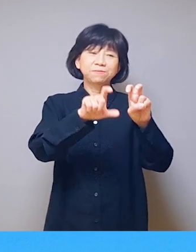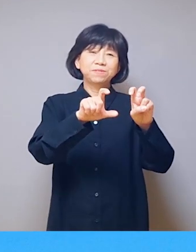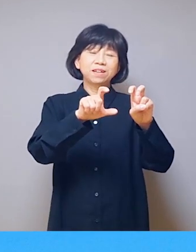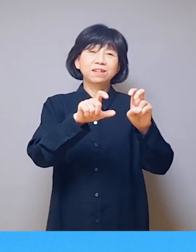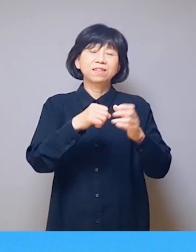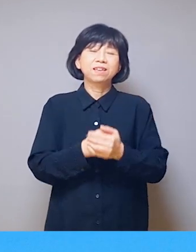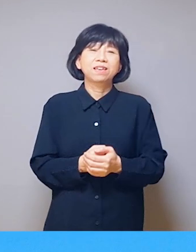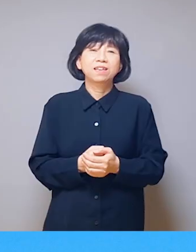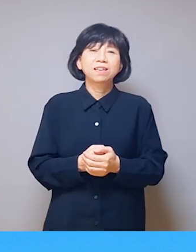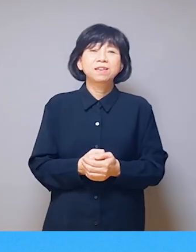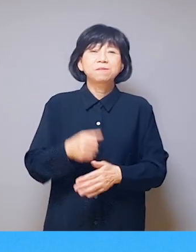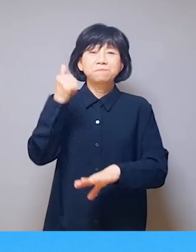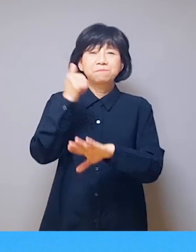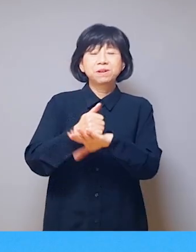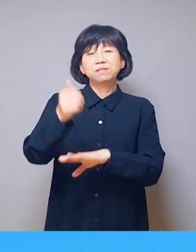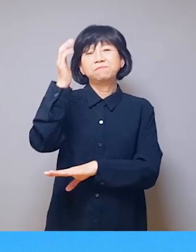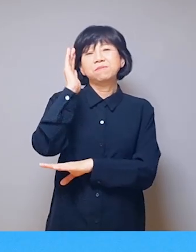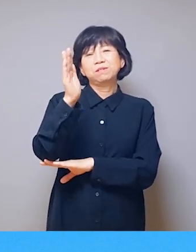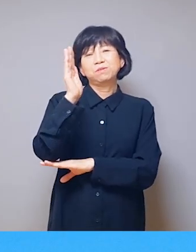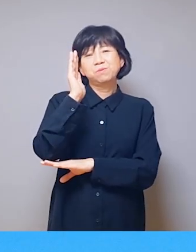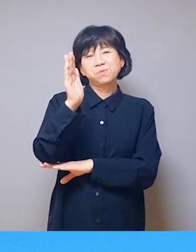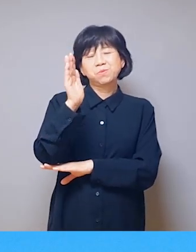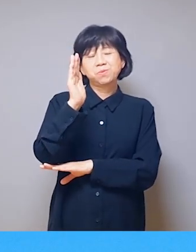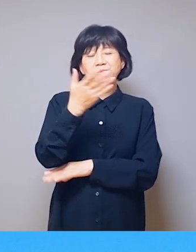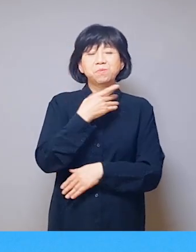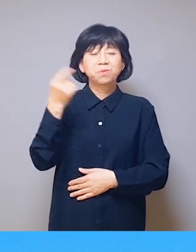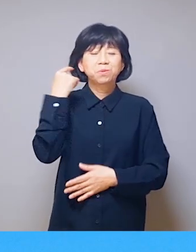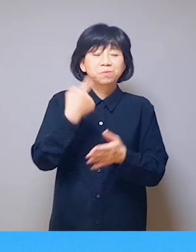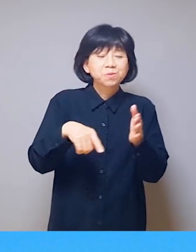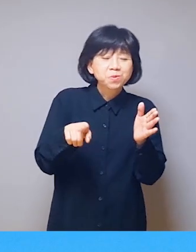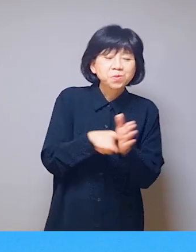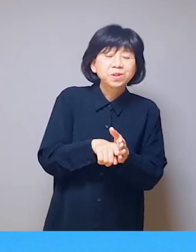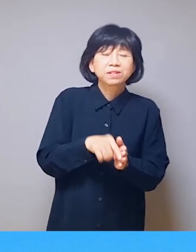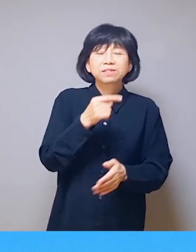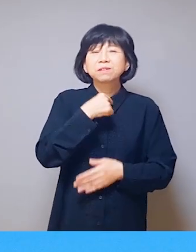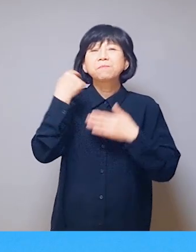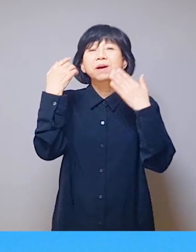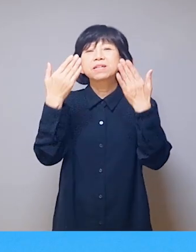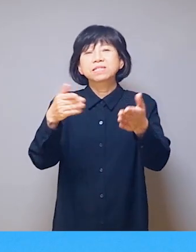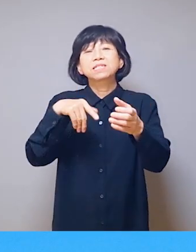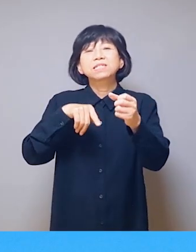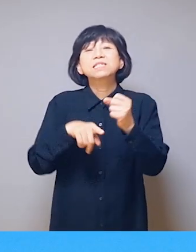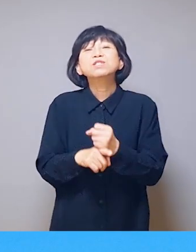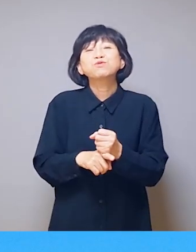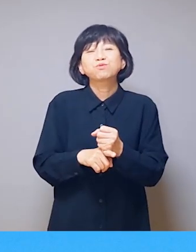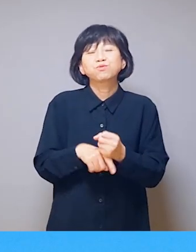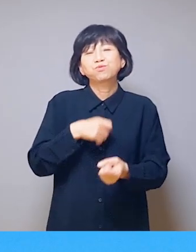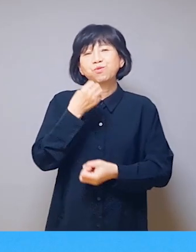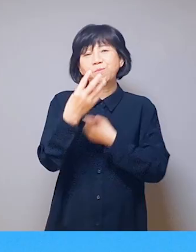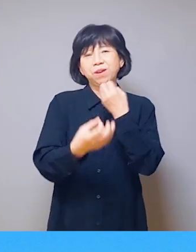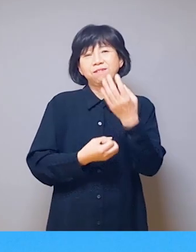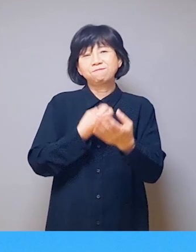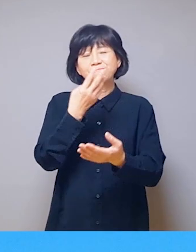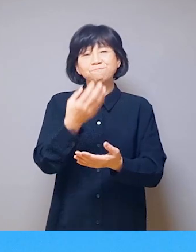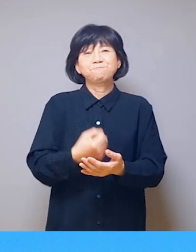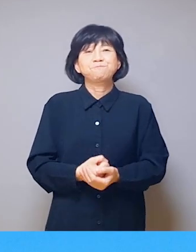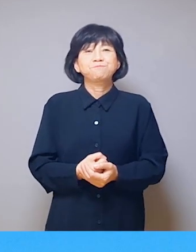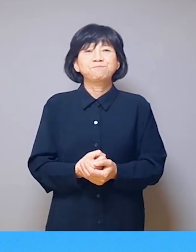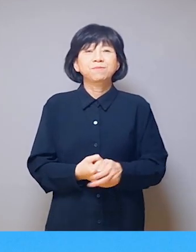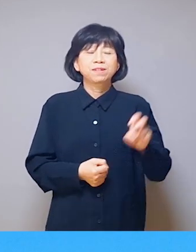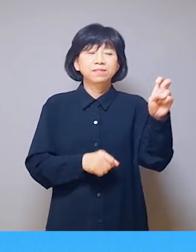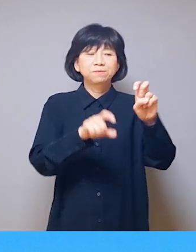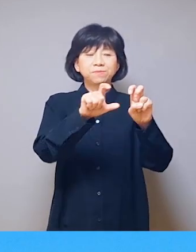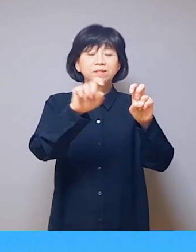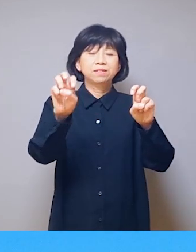장로들에게 고별 설교를 하며 자신이 복음을 위해 모든 것을 바칠 수 있었던 이유를 그가 고백하지요. 그걸 보면